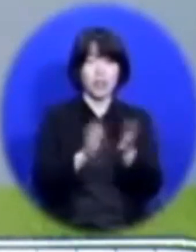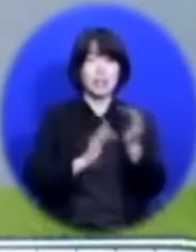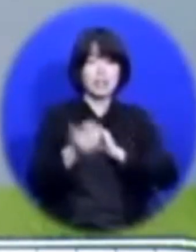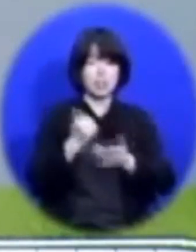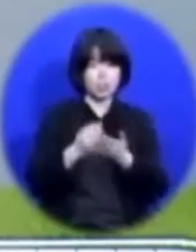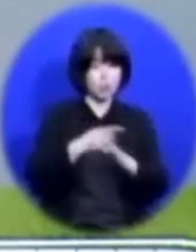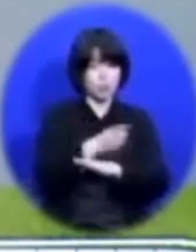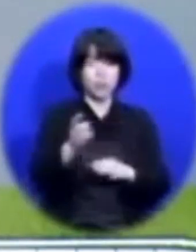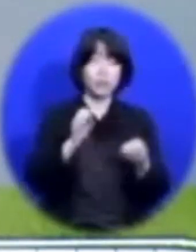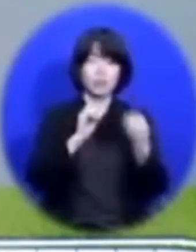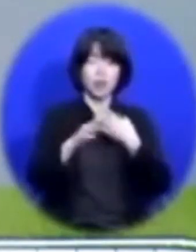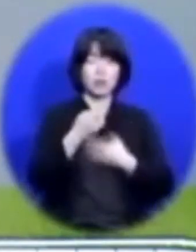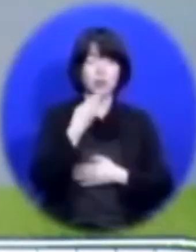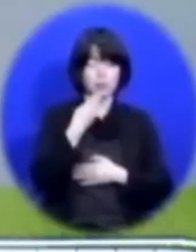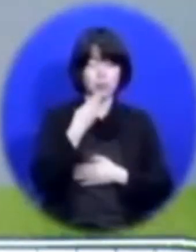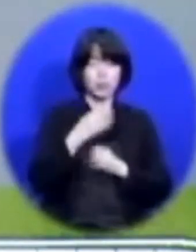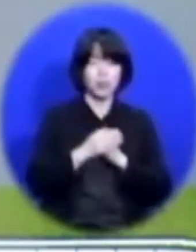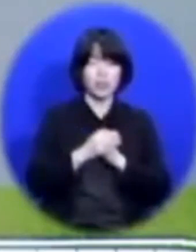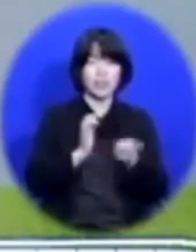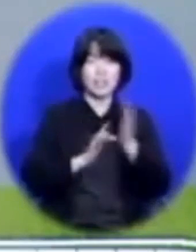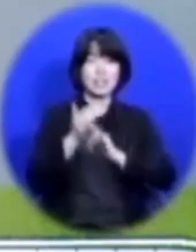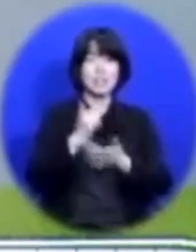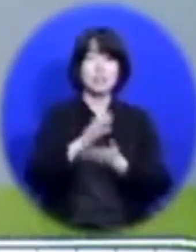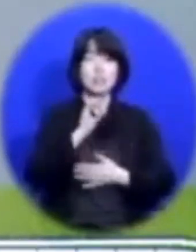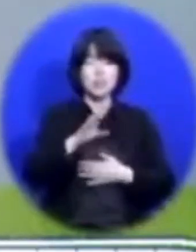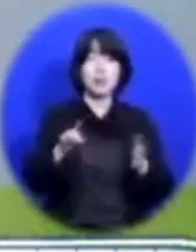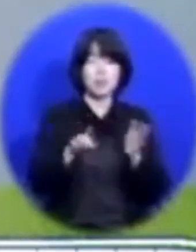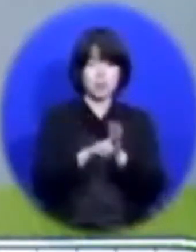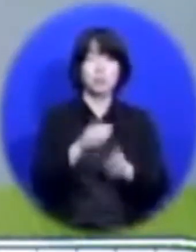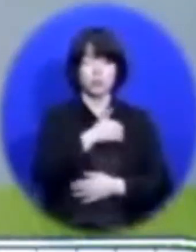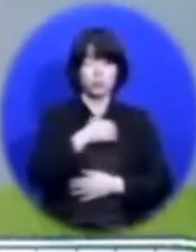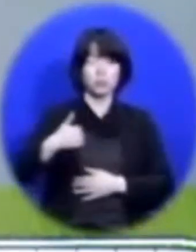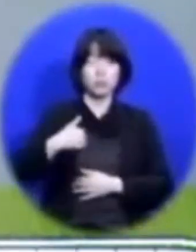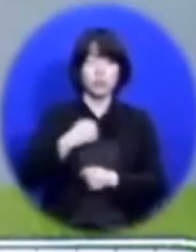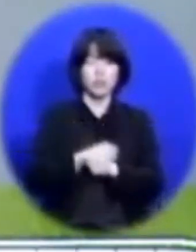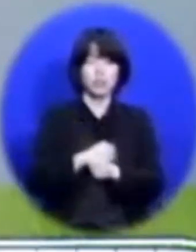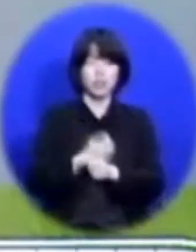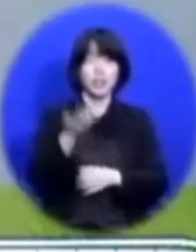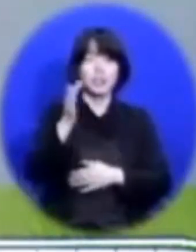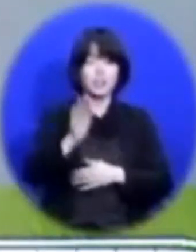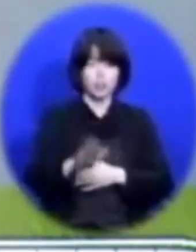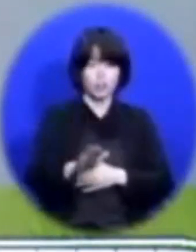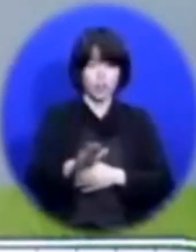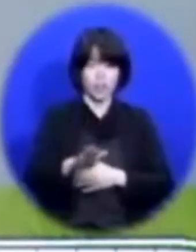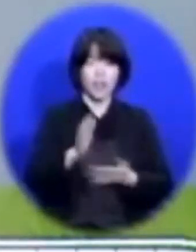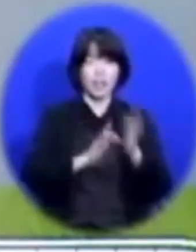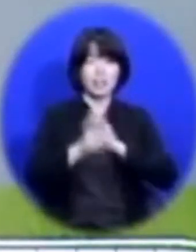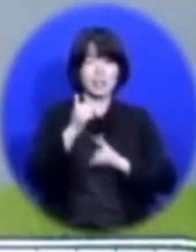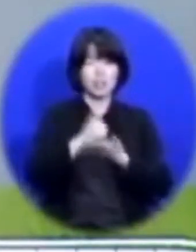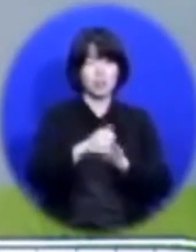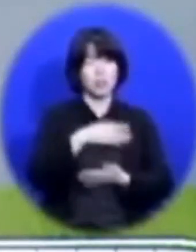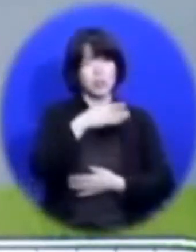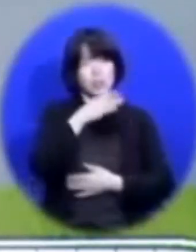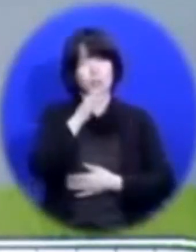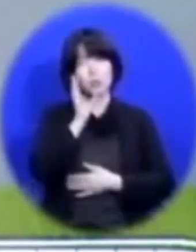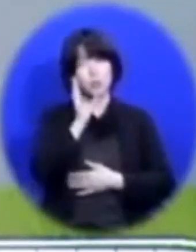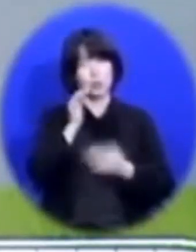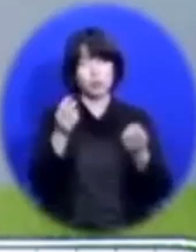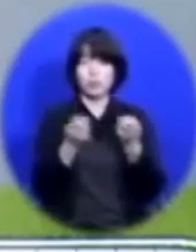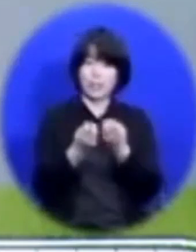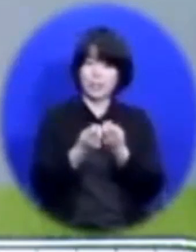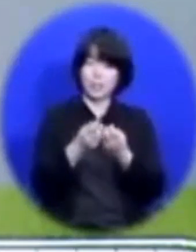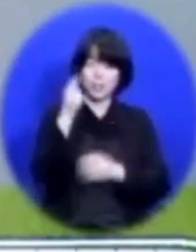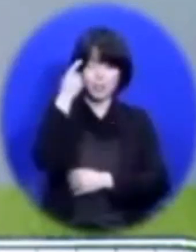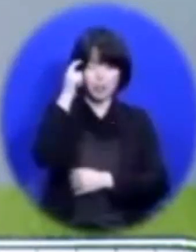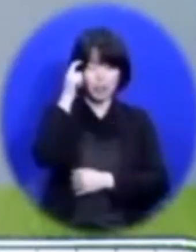다른답이없기때문입니다 .예수님을믿는것만으로도 충분하기때문입니다.그렇다면예수님은 노년의해결책